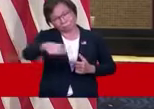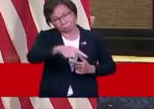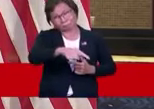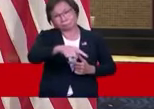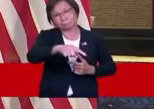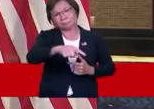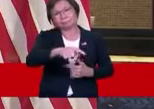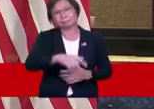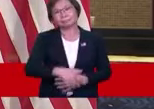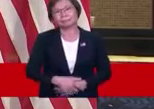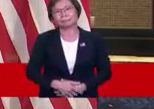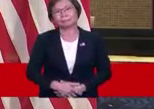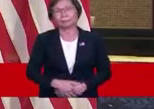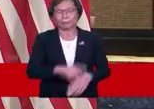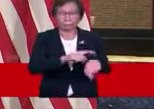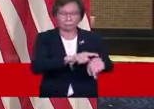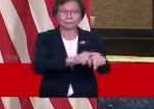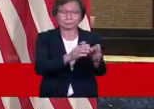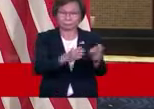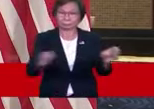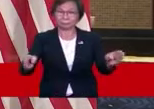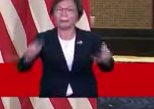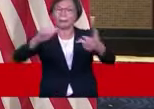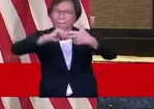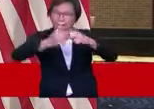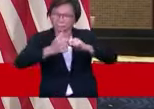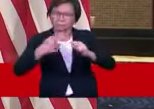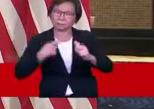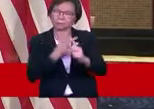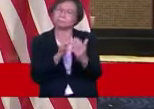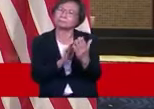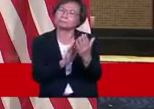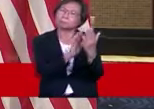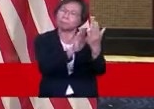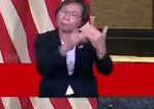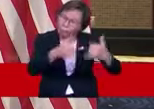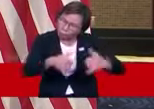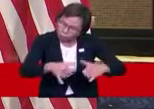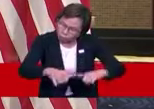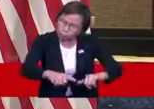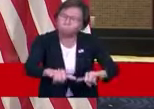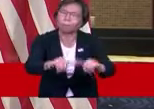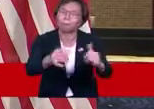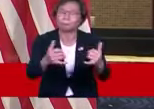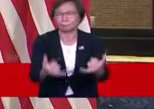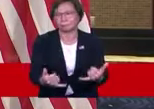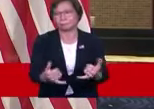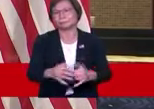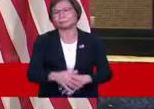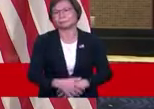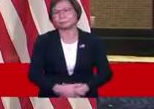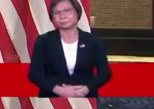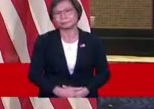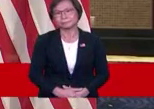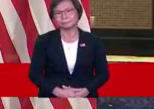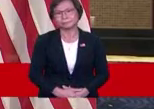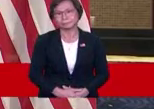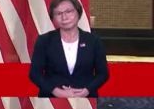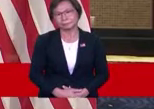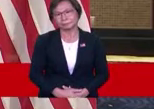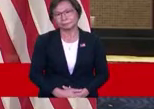sekian dalam tempoh krisis yang masih kita hadapi pada masih ini hai